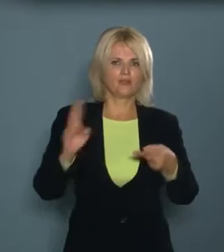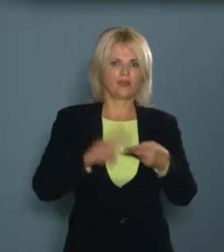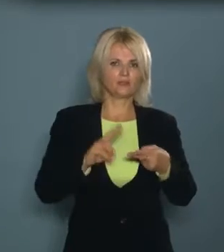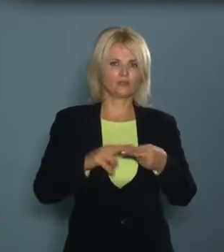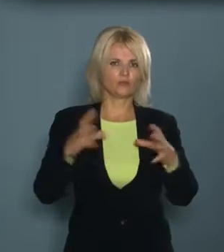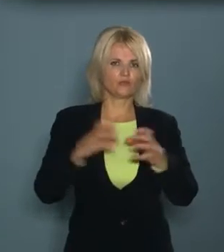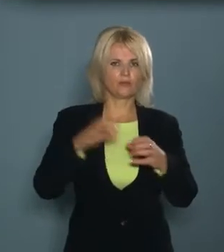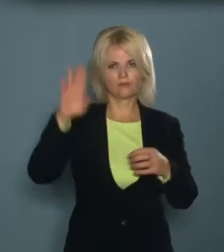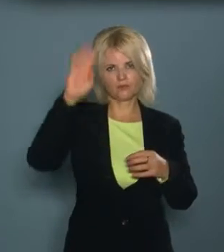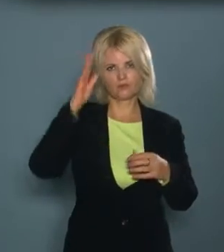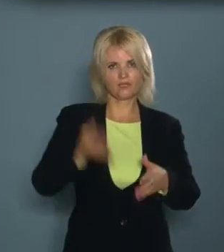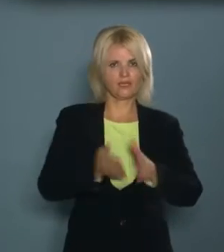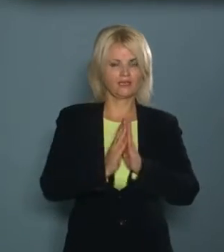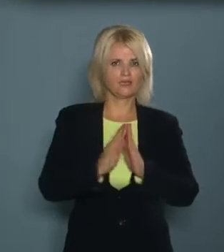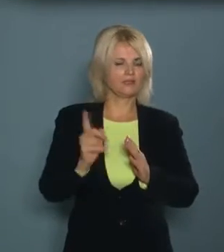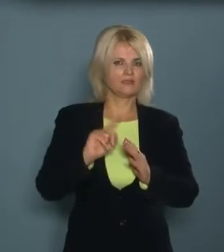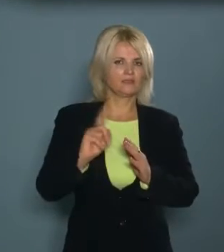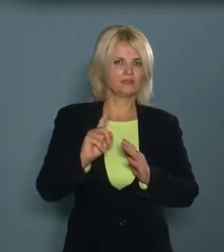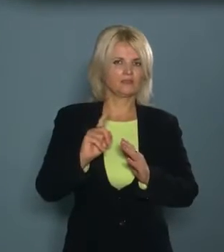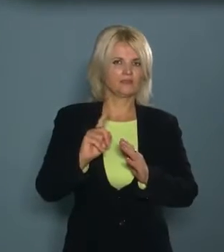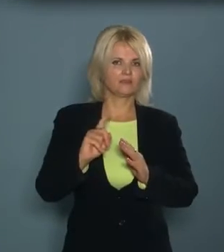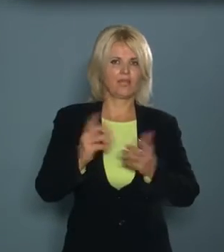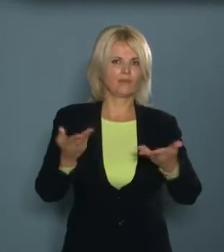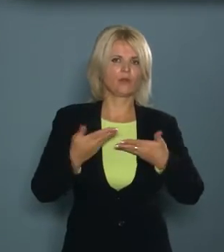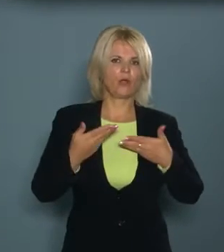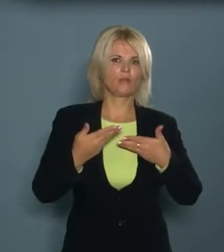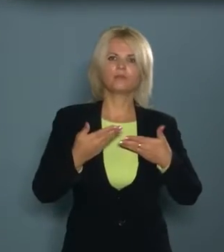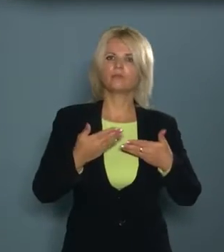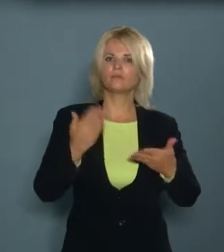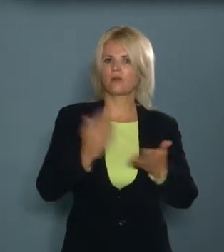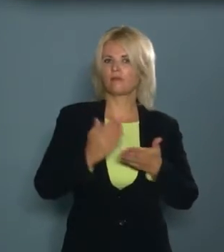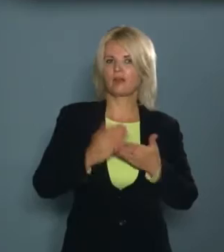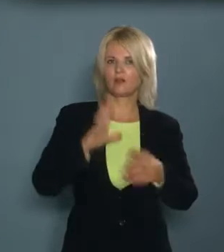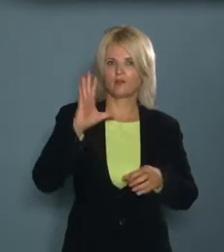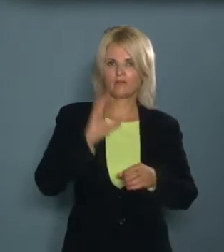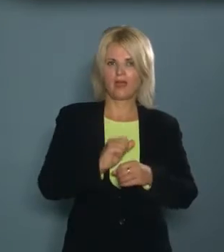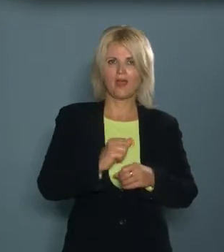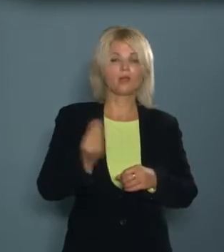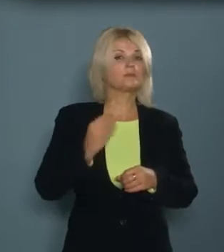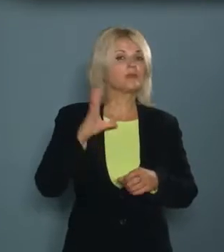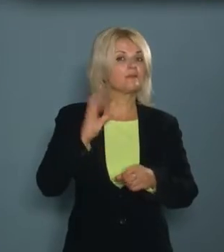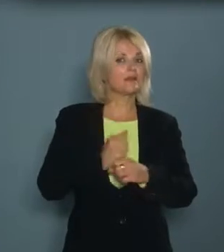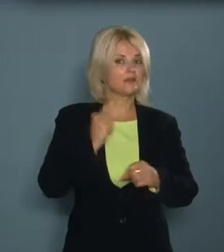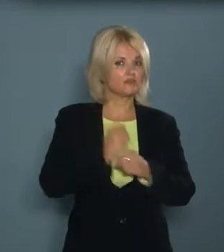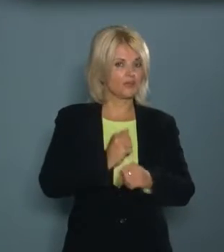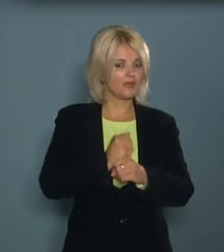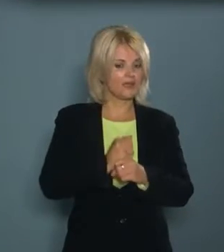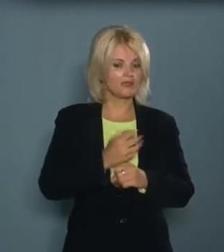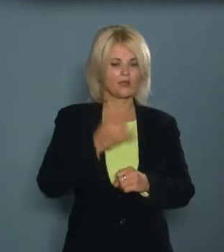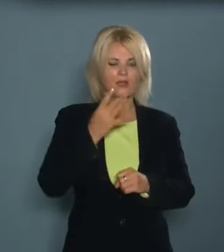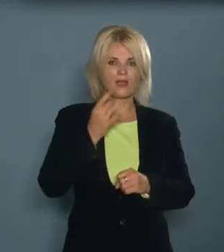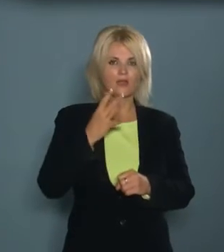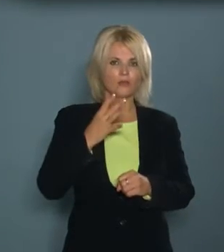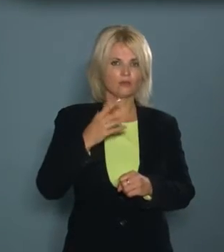esetben még a csapatparancsok a kérésére sem érkeztek egyöntetű válaszok. A válasz annyi volt, cselekedjetek a